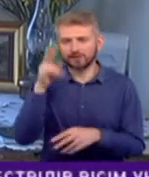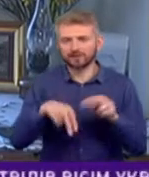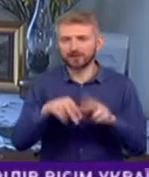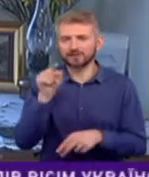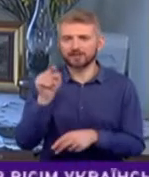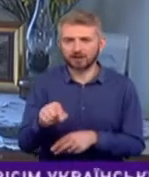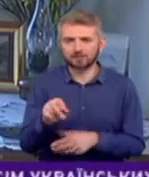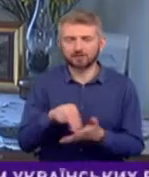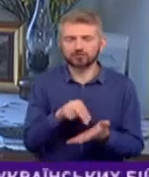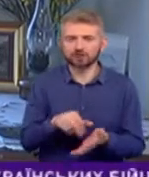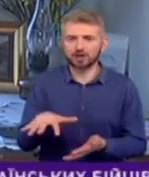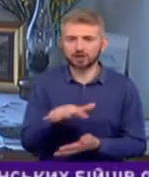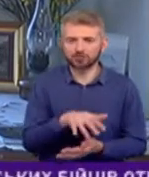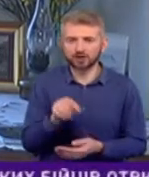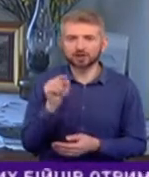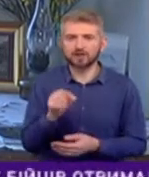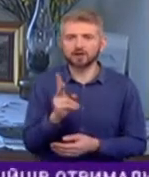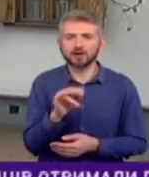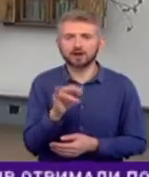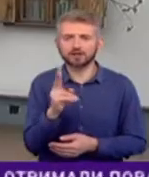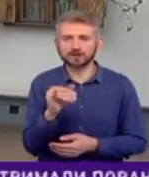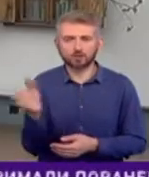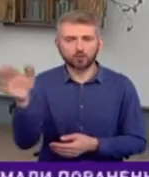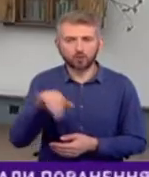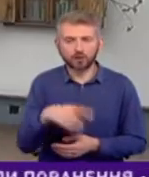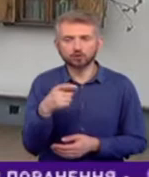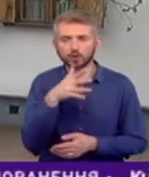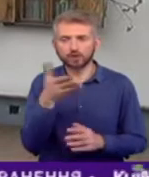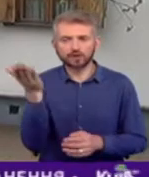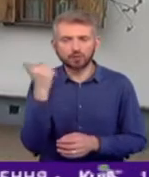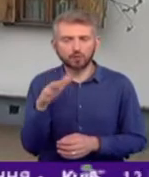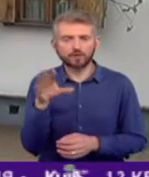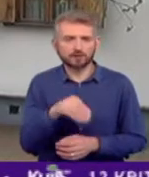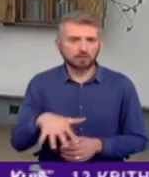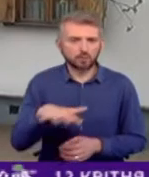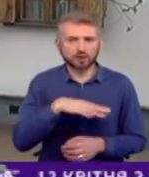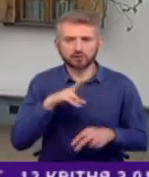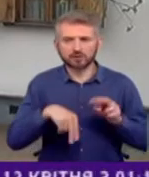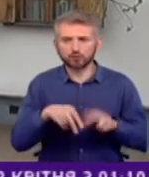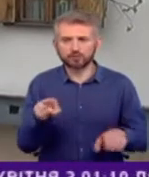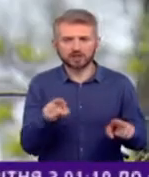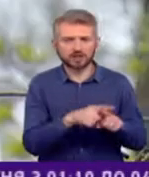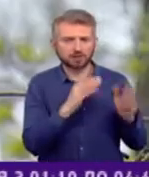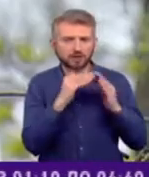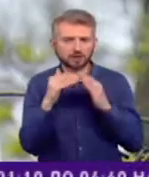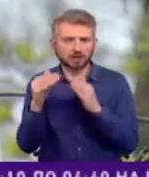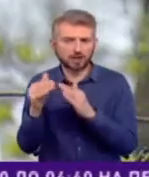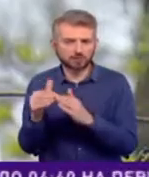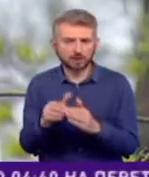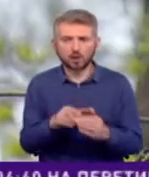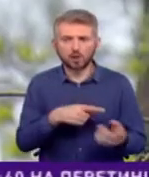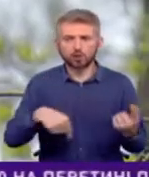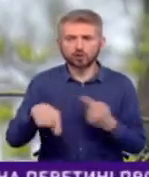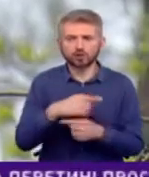там, на Черкащині, на тих Канівських горах. 100 років тому вся Пріорка була забудована такими хатками-мазанками,